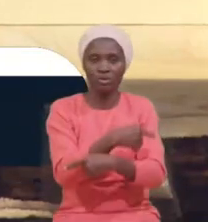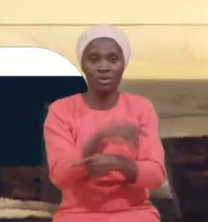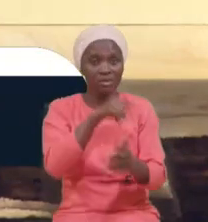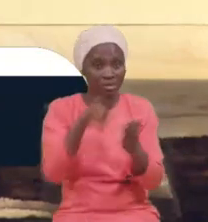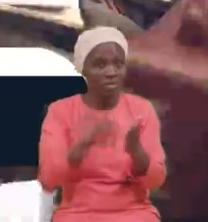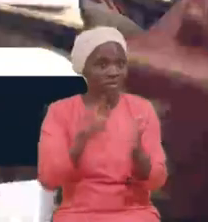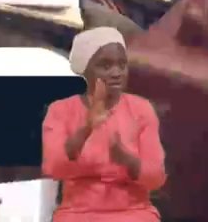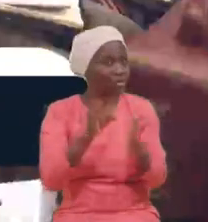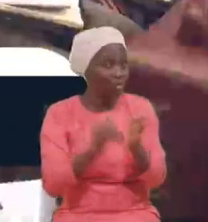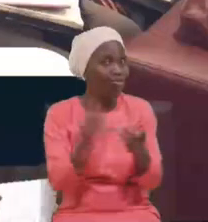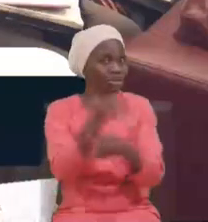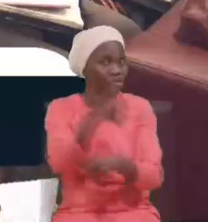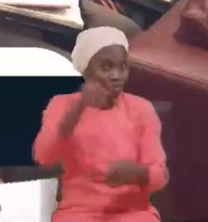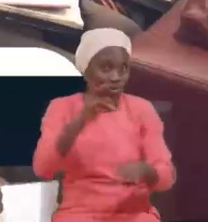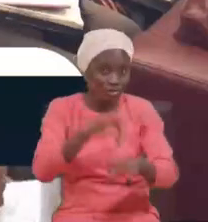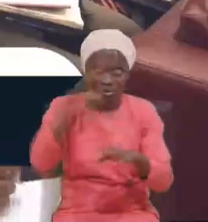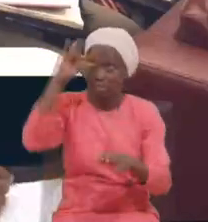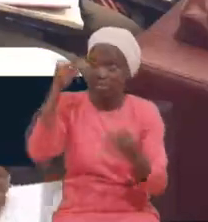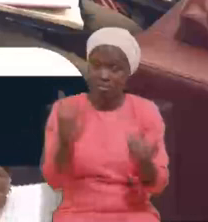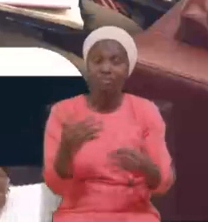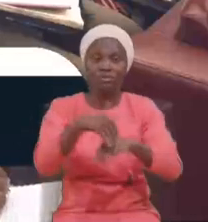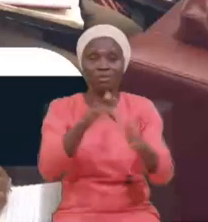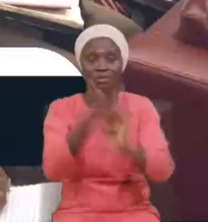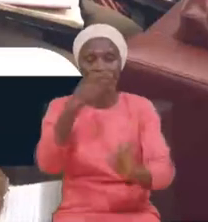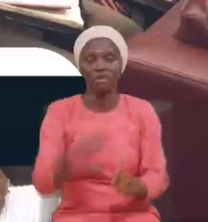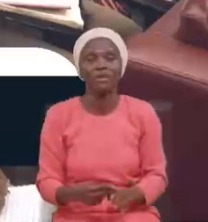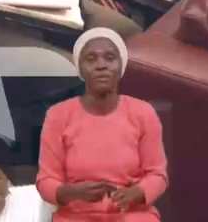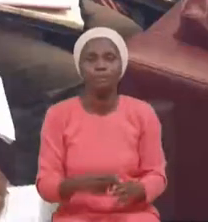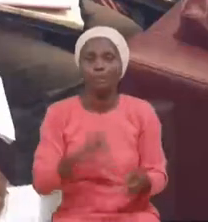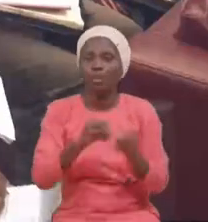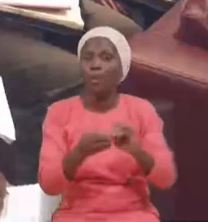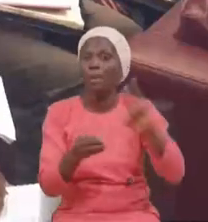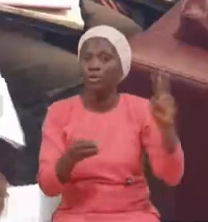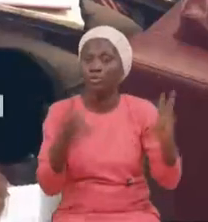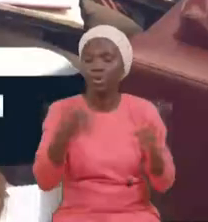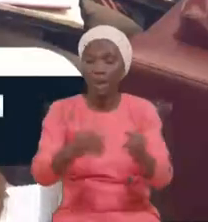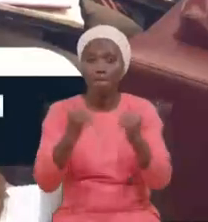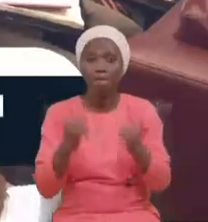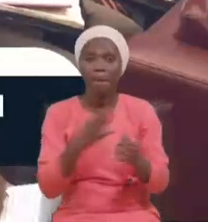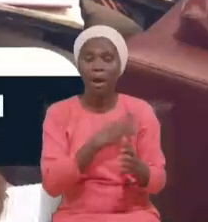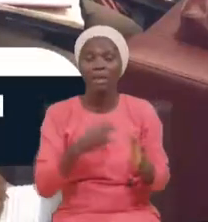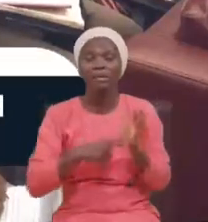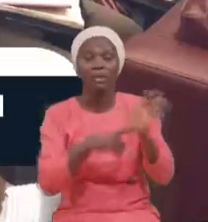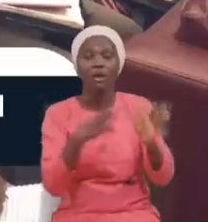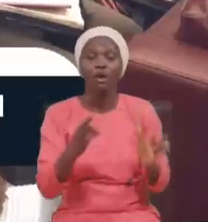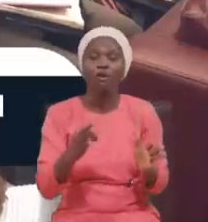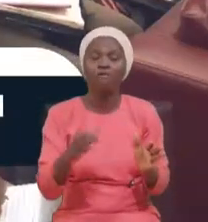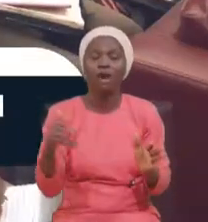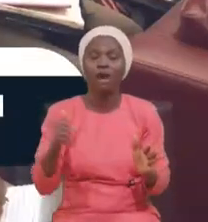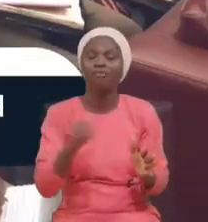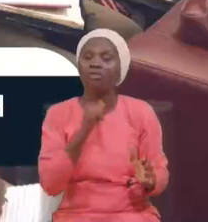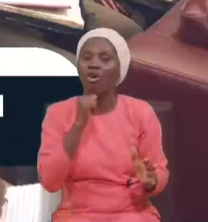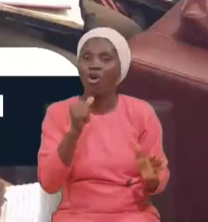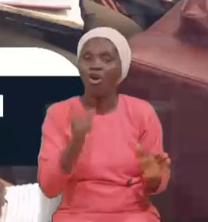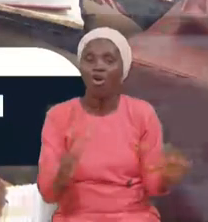jour. Voici votre jour, vous devez le toucher ce jour. Numéro 2, la puissance